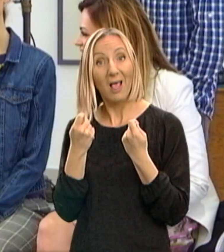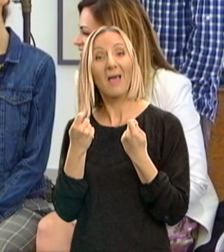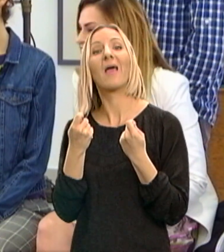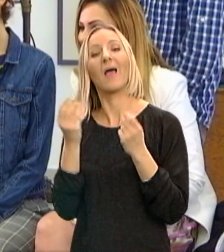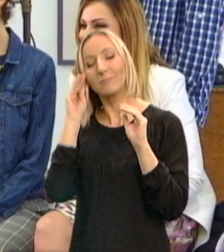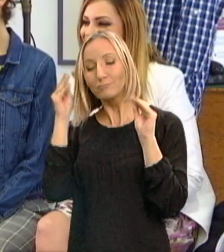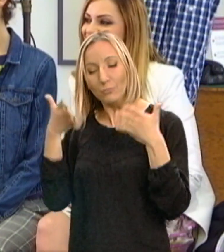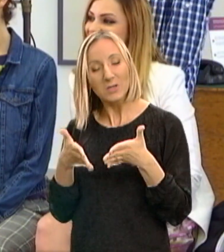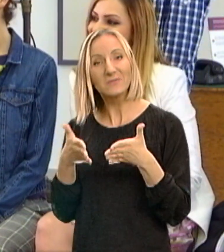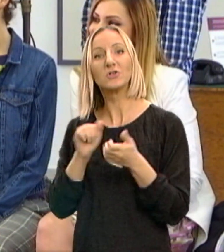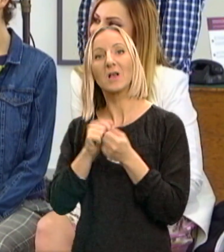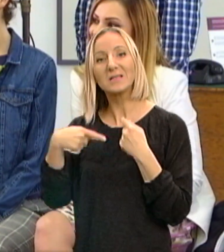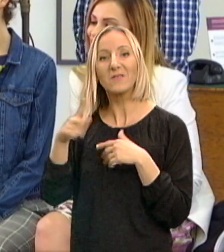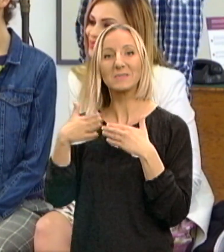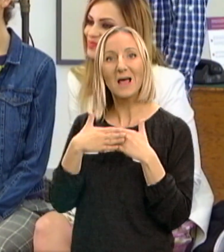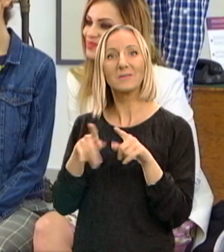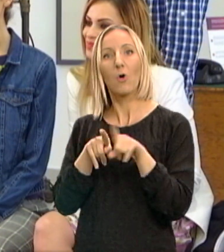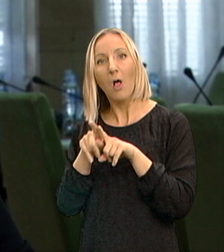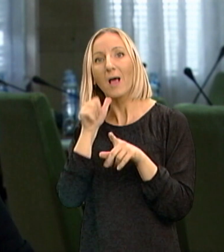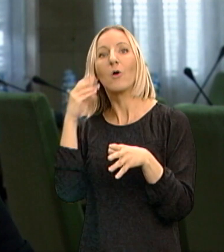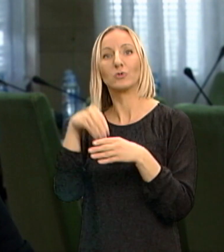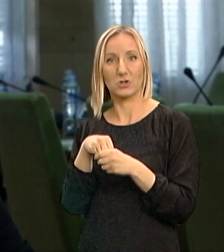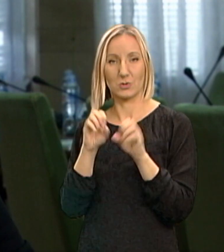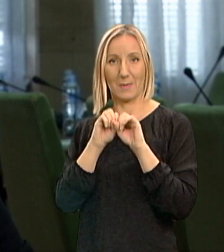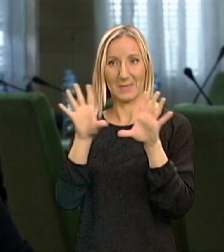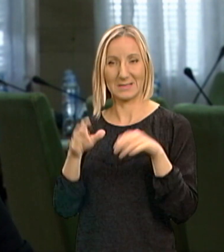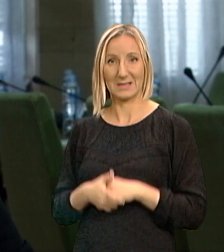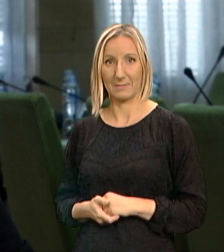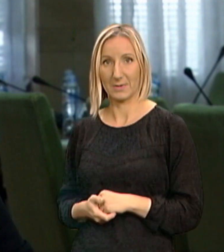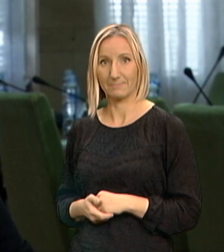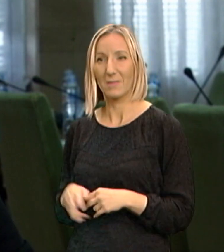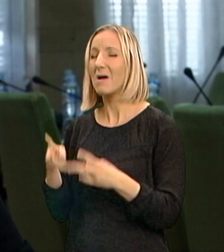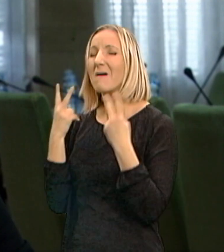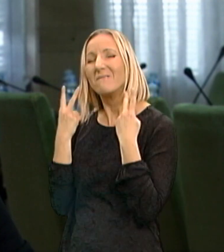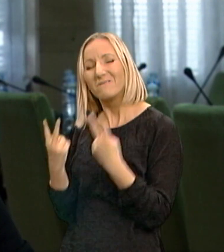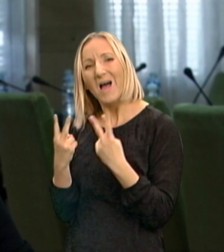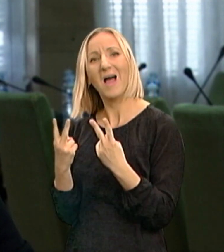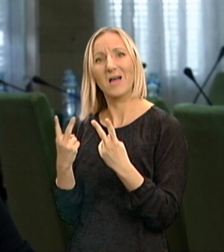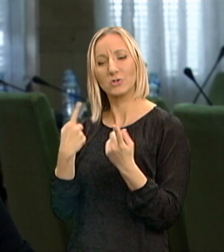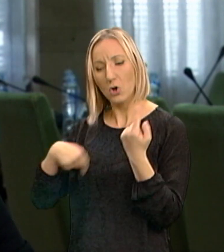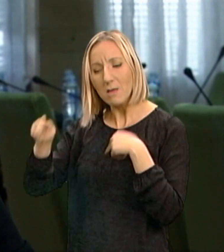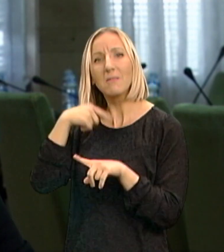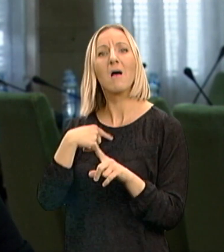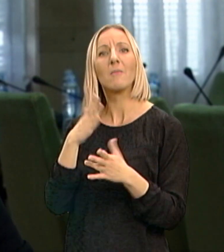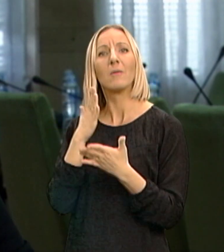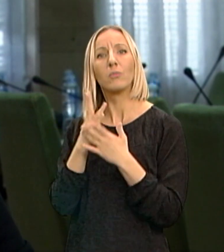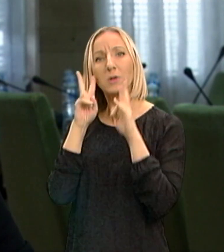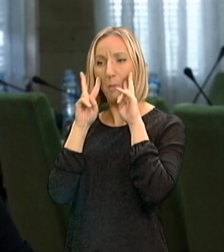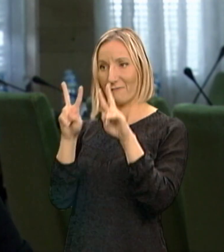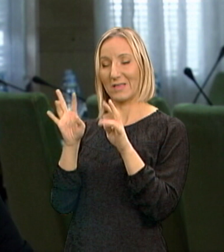i učesnicima u emisijama. Pre svega je važno da mi budemo vidljivi javnosti i